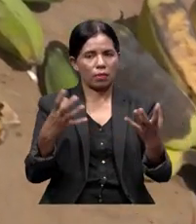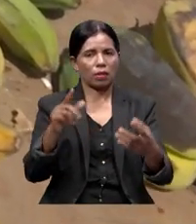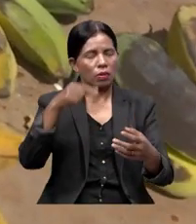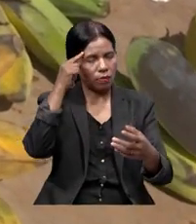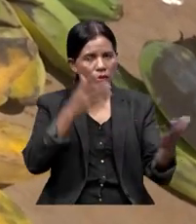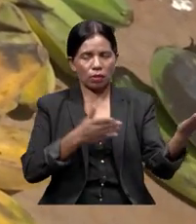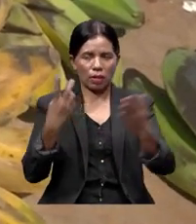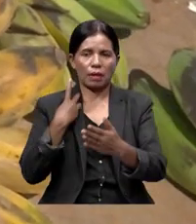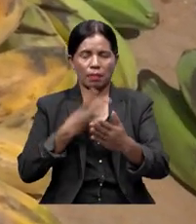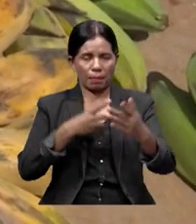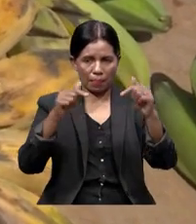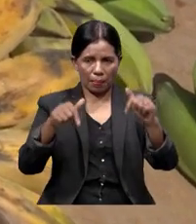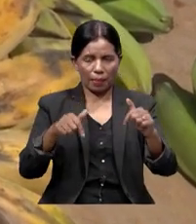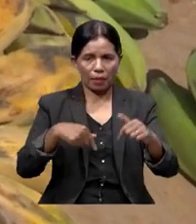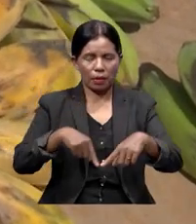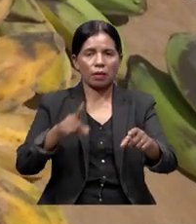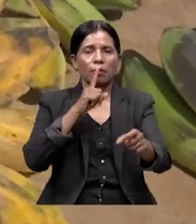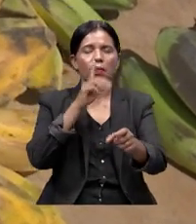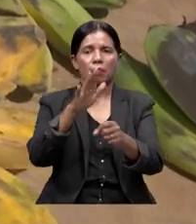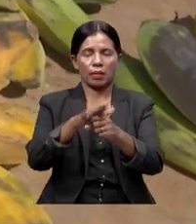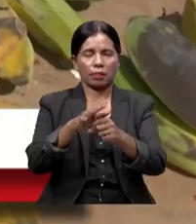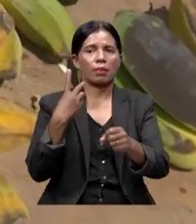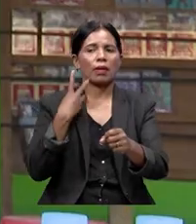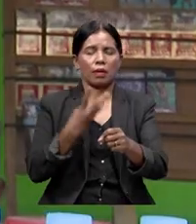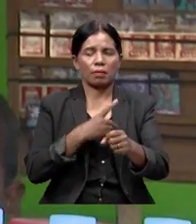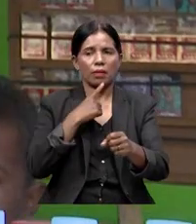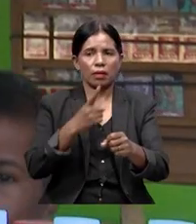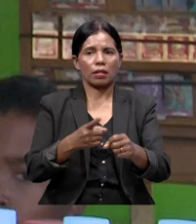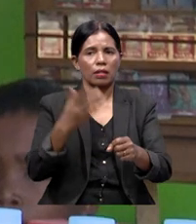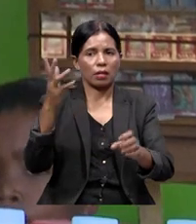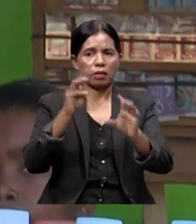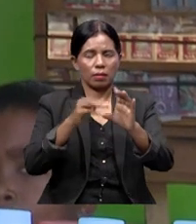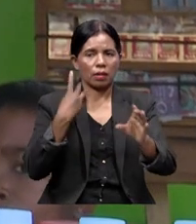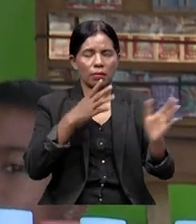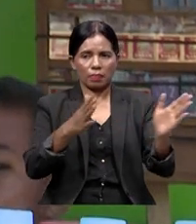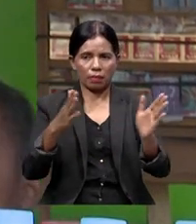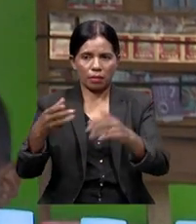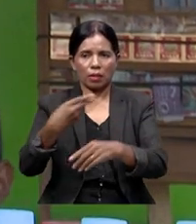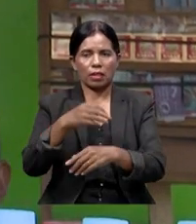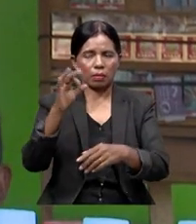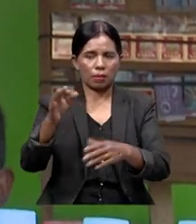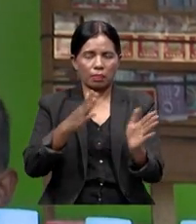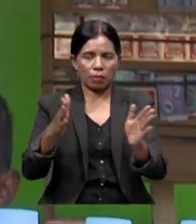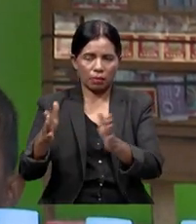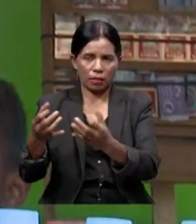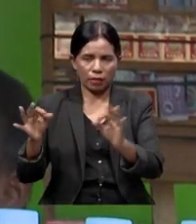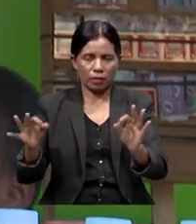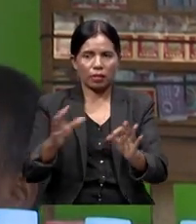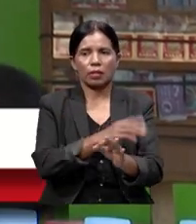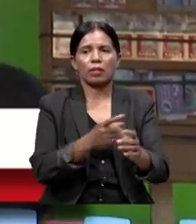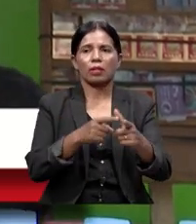mi mai ona, de încă tac bai, ne va promete ba ami, de încă tac. E ne va mercadu am parpara tiona, Harish Fatim parpara tiona, biemos parpara